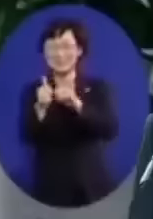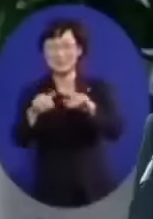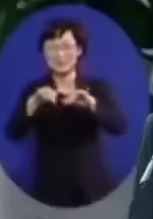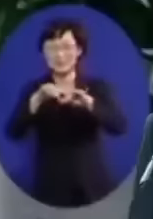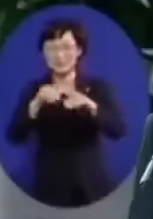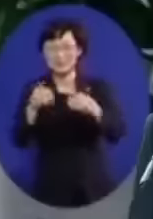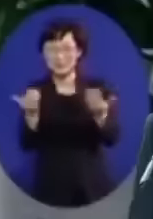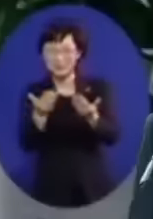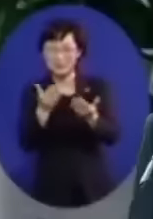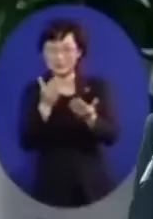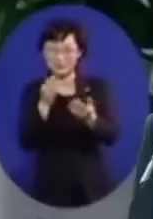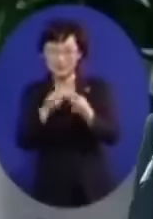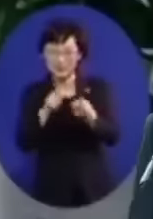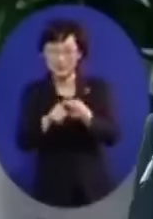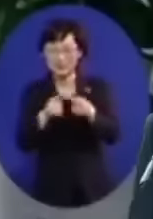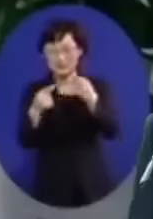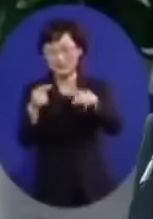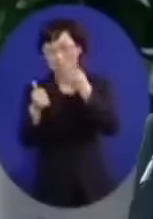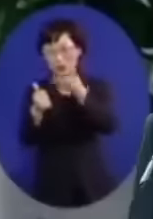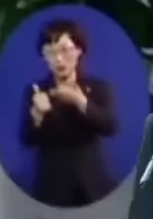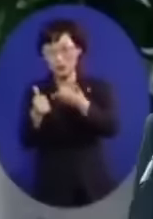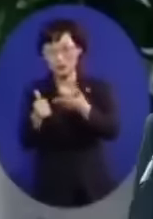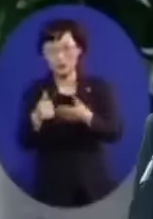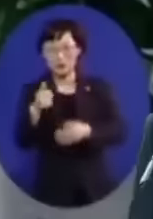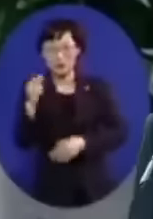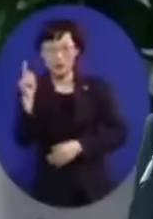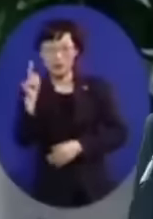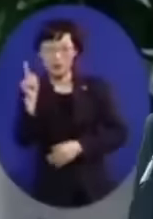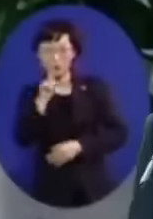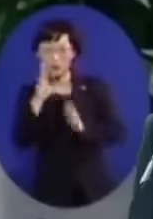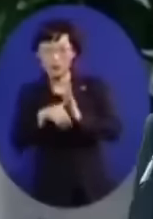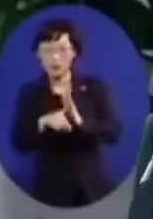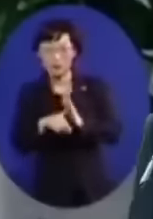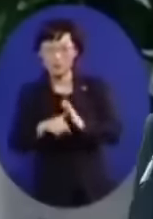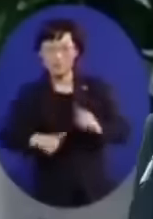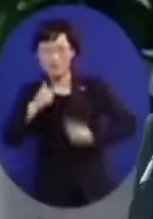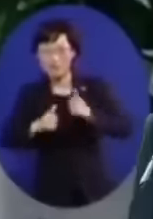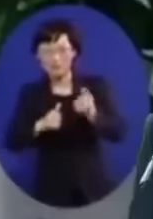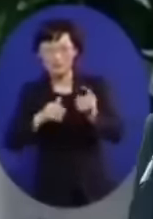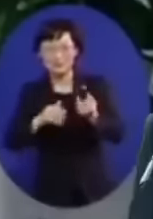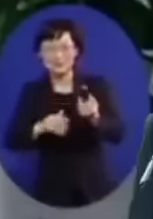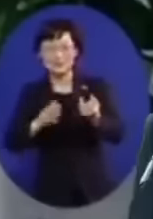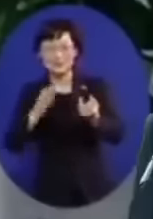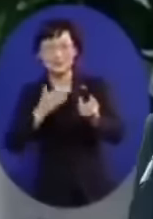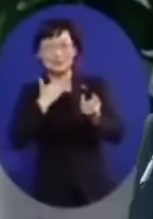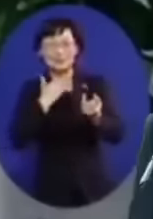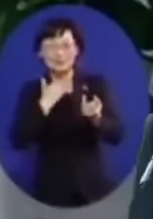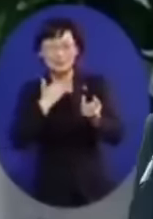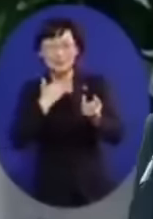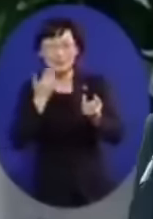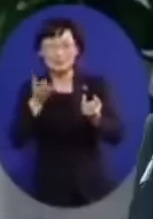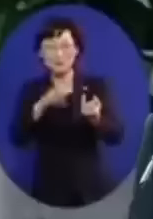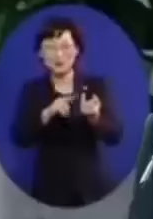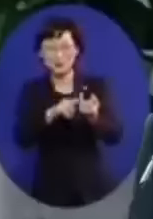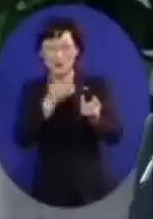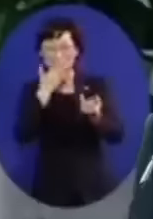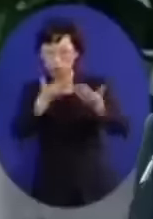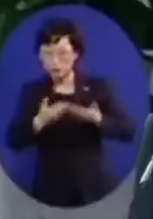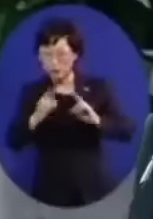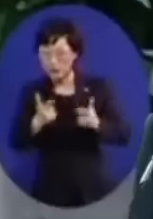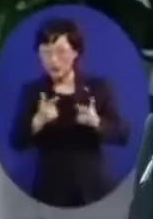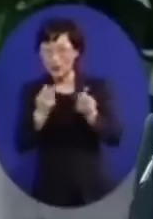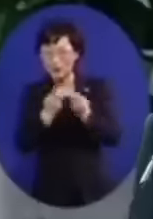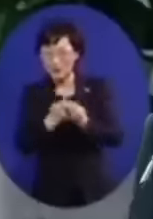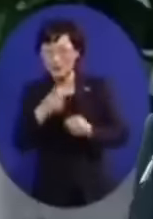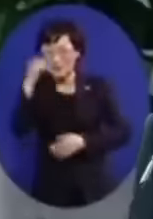합니다. 어떤 때는 마음이 화가 나고 고약해도 잘못하다 밥 못 얻어먹을까 싶어서 말 안 합니다. 고개 끄덕끄덕